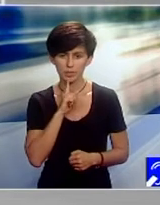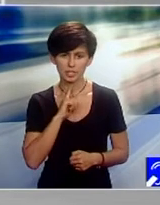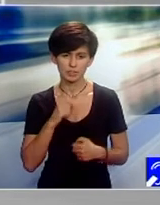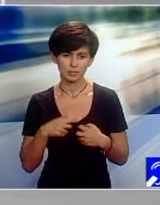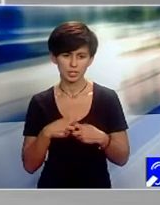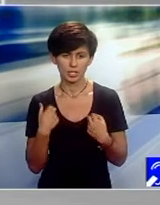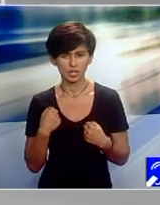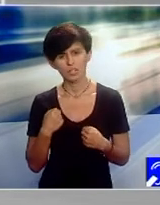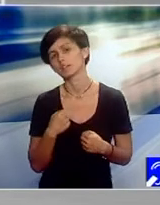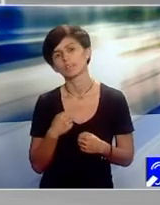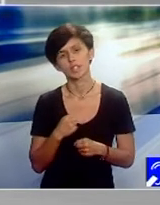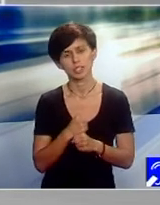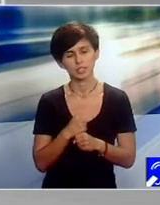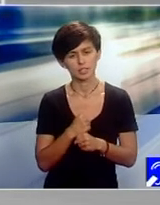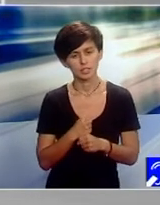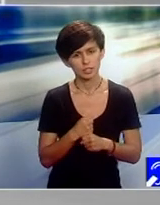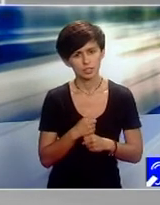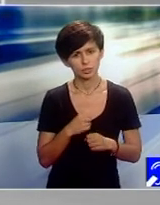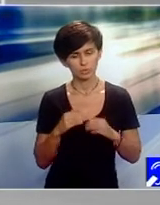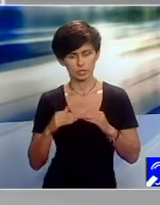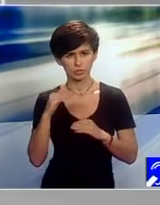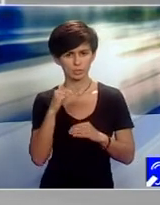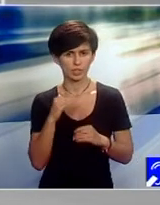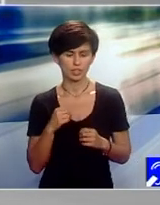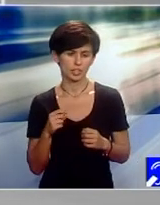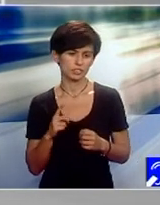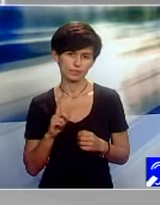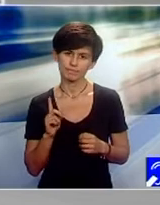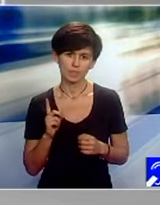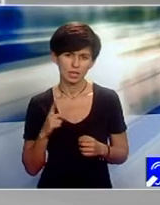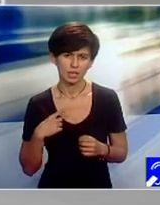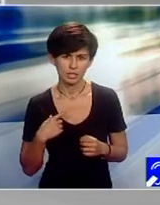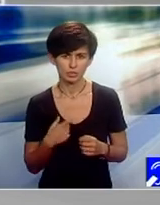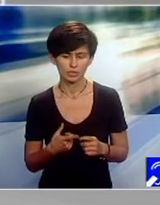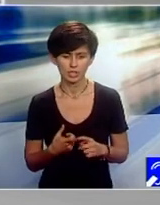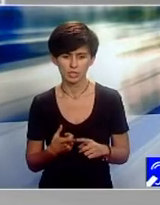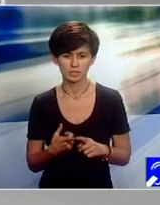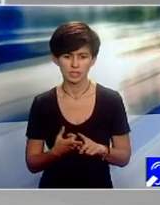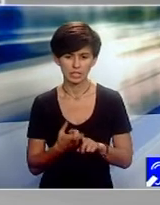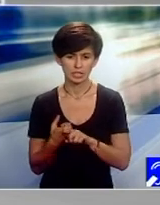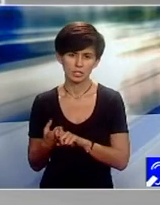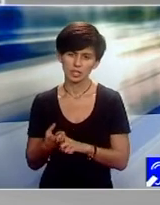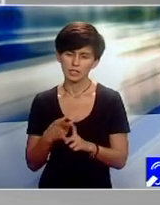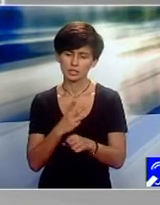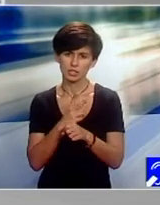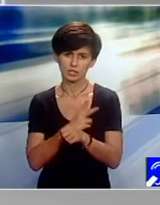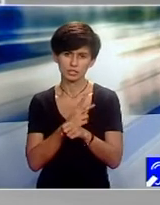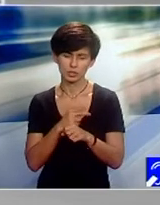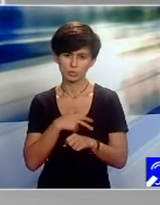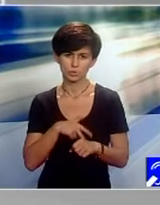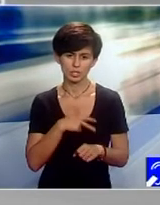neapărat. Deci cred că în mod deosebit această boală nu alege în funcție de statut social sau de